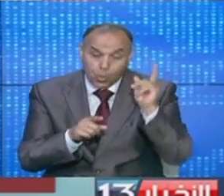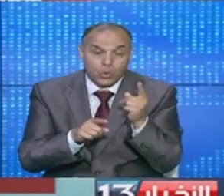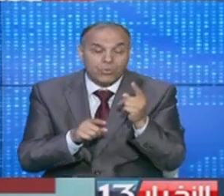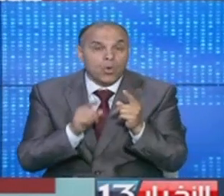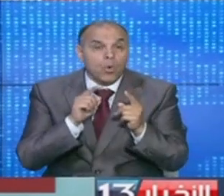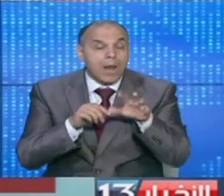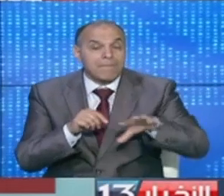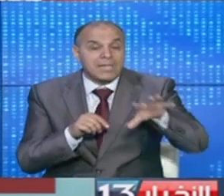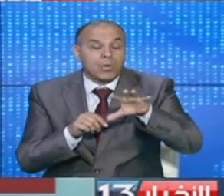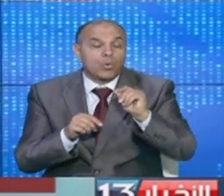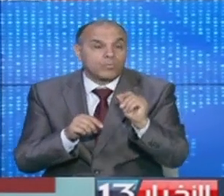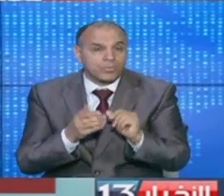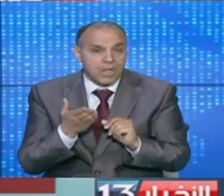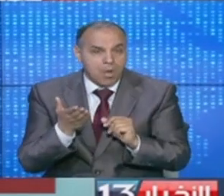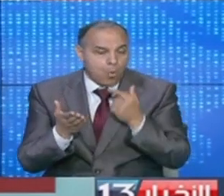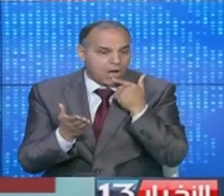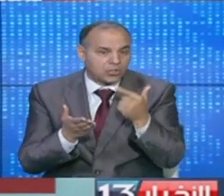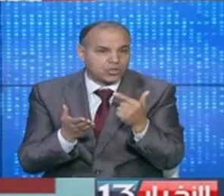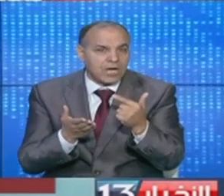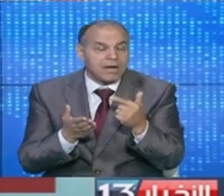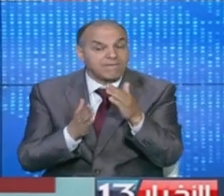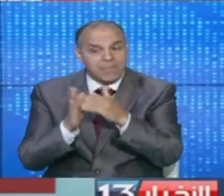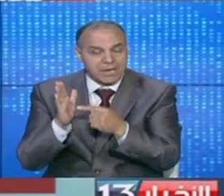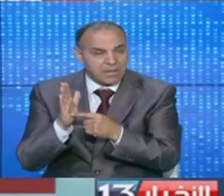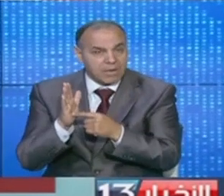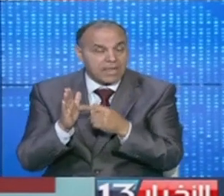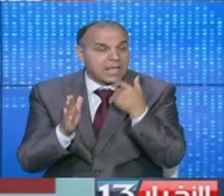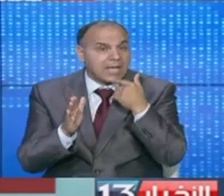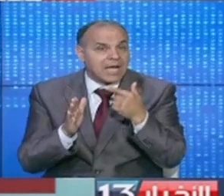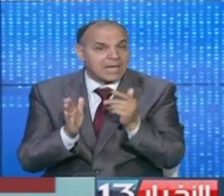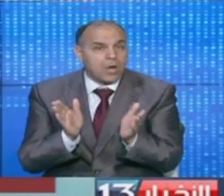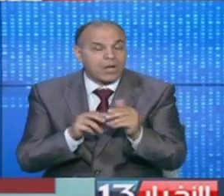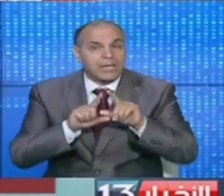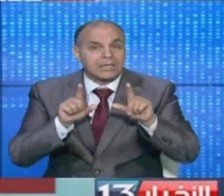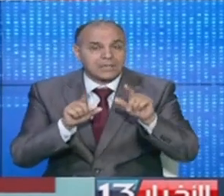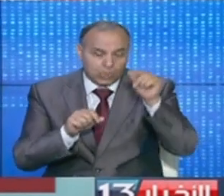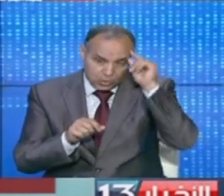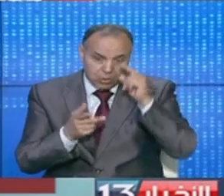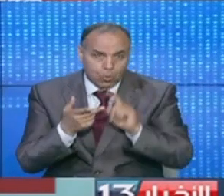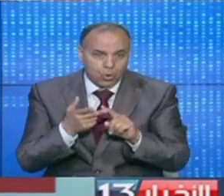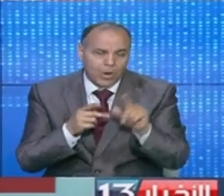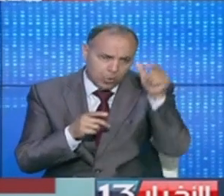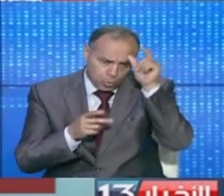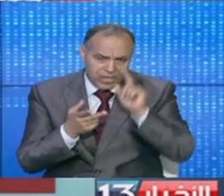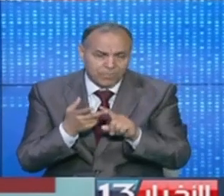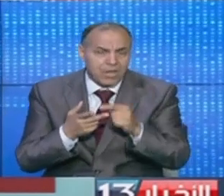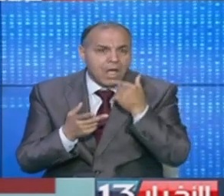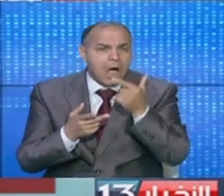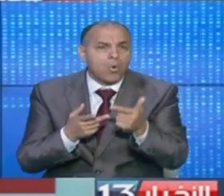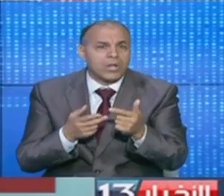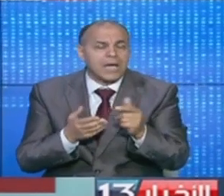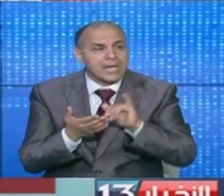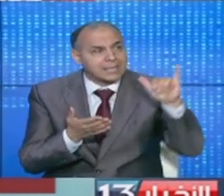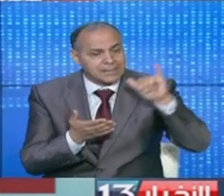والمنطقه ككل واشارت في ذات البيان الى ان وكاله الانباء التركيه او التركيه اوردت ان